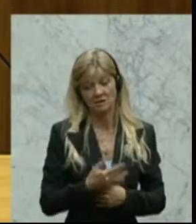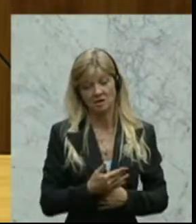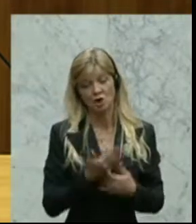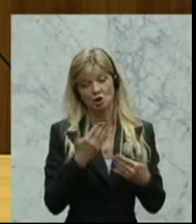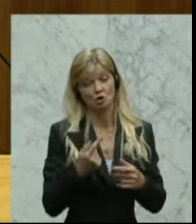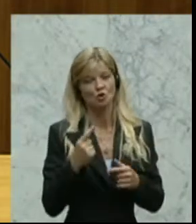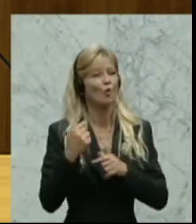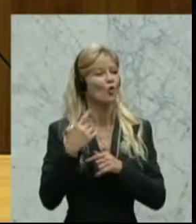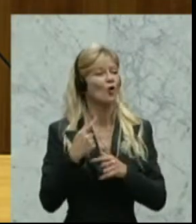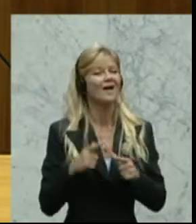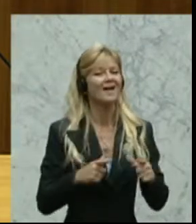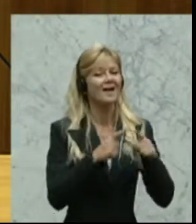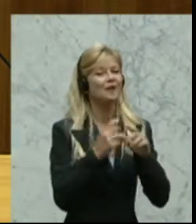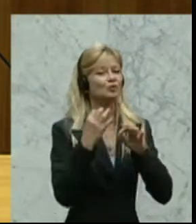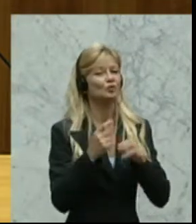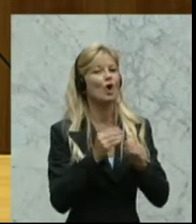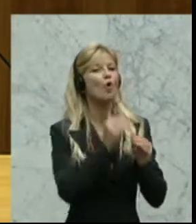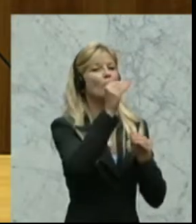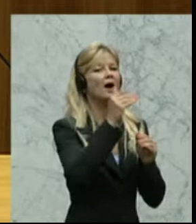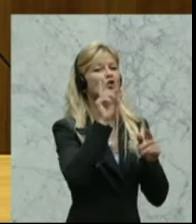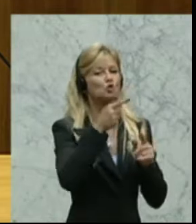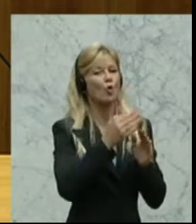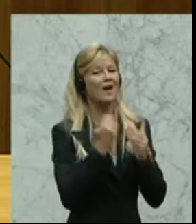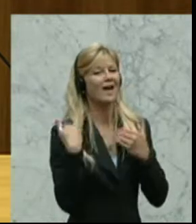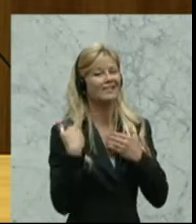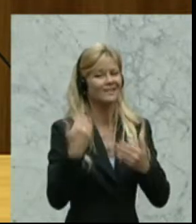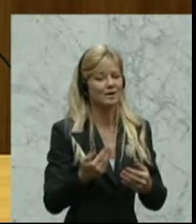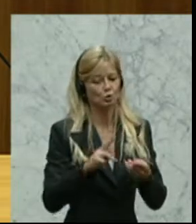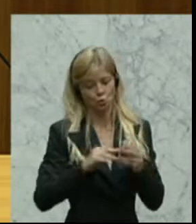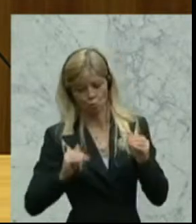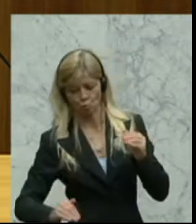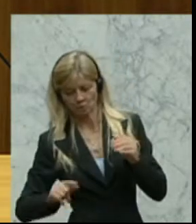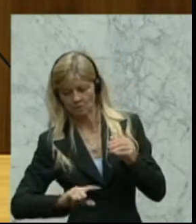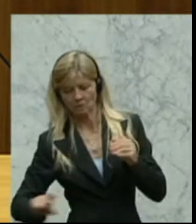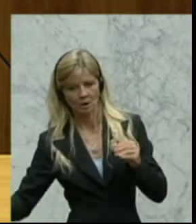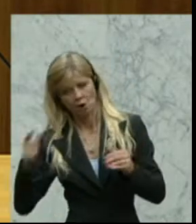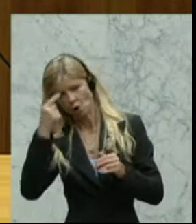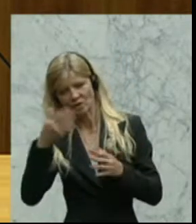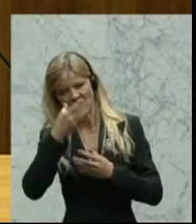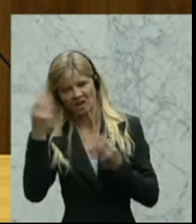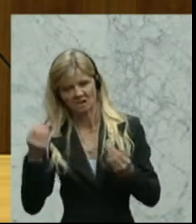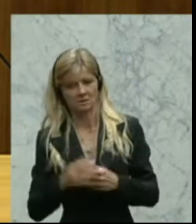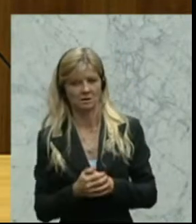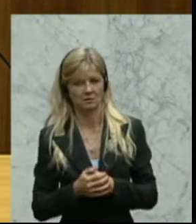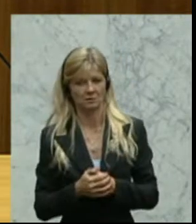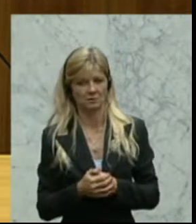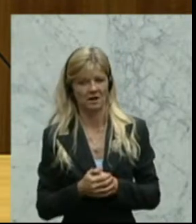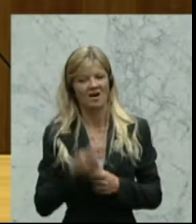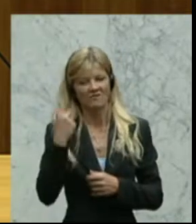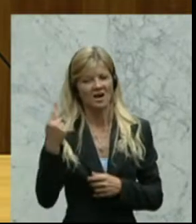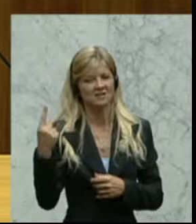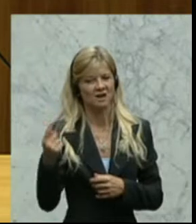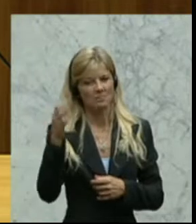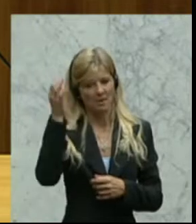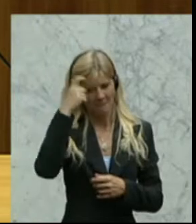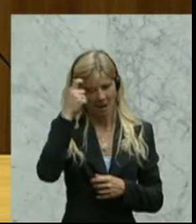in Wirklichkeit zu entlasten, auf die Unteren zu vergessen, in der Meinung, dass wenn man dies tut, das wirklich von selber laufen würde